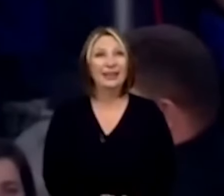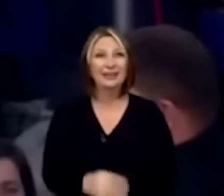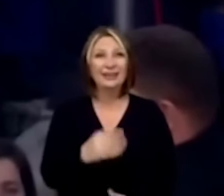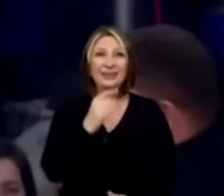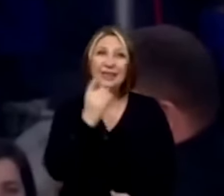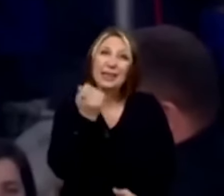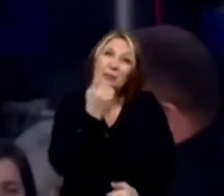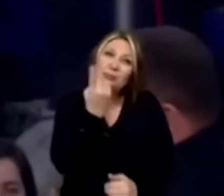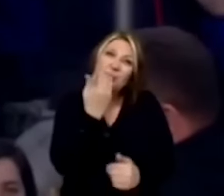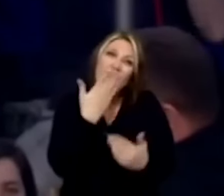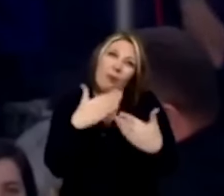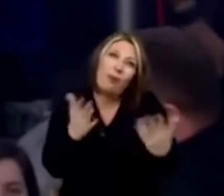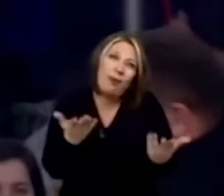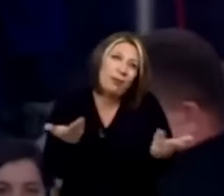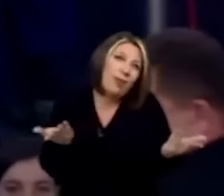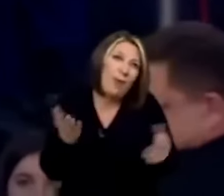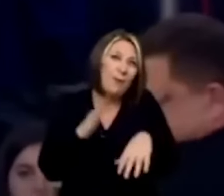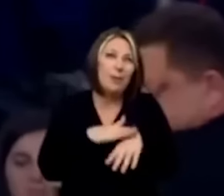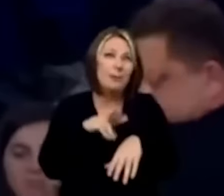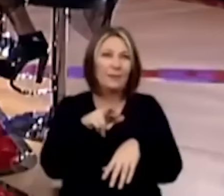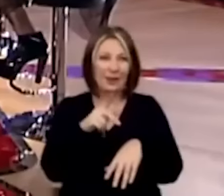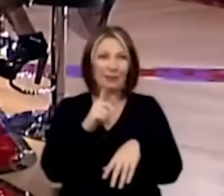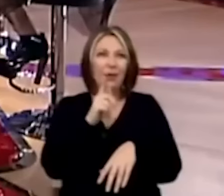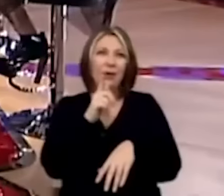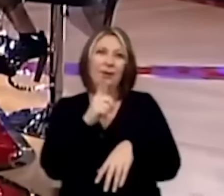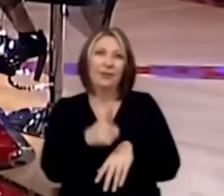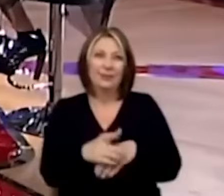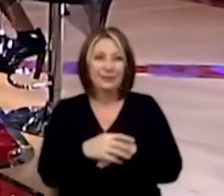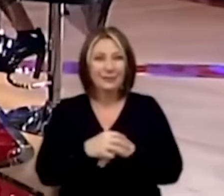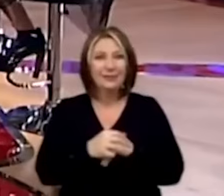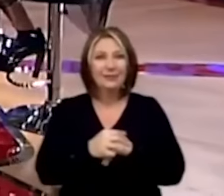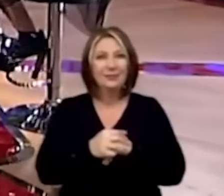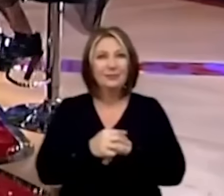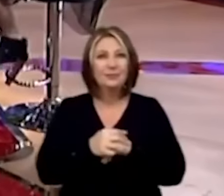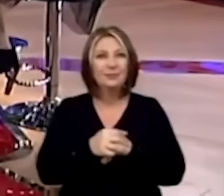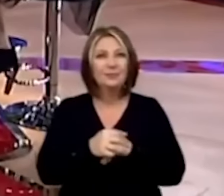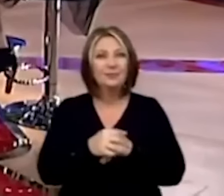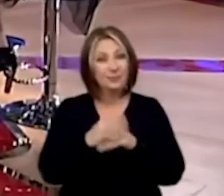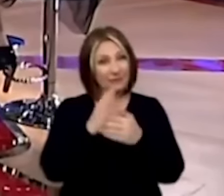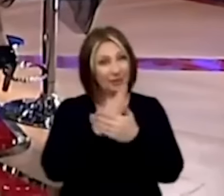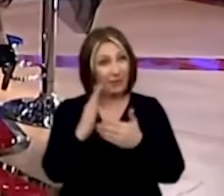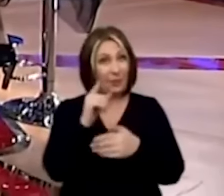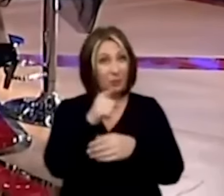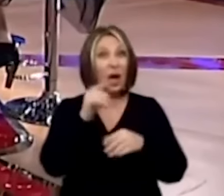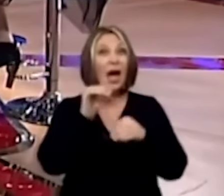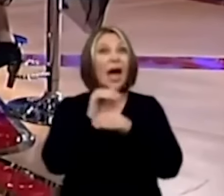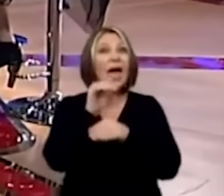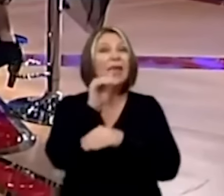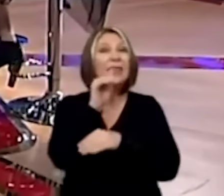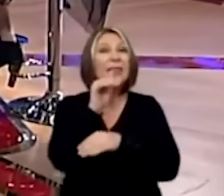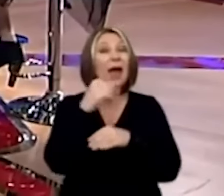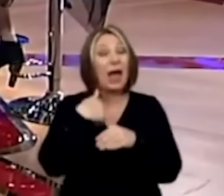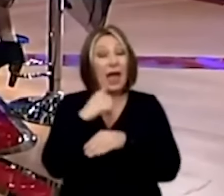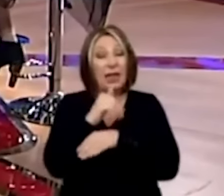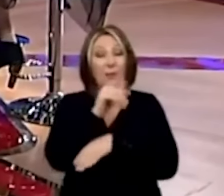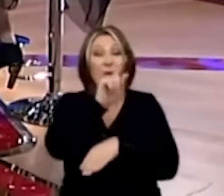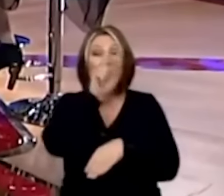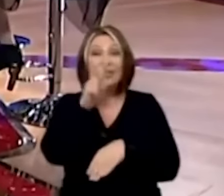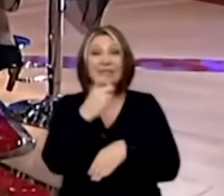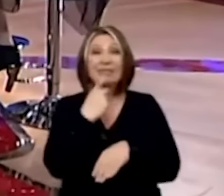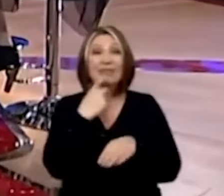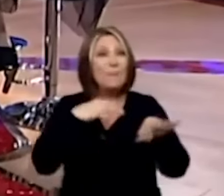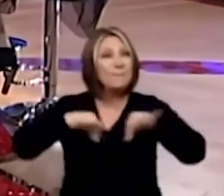Yani yapacak bir haltı yok, ne yapalım gibilerden. Evet. Peki, devam. Hayatım 18